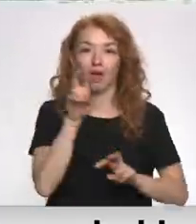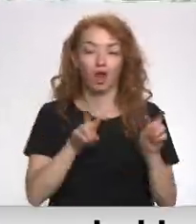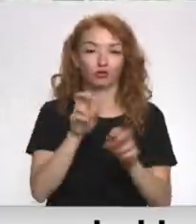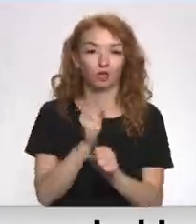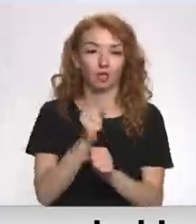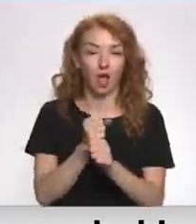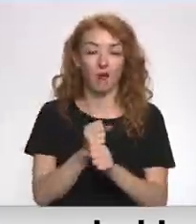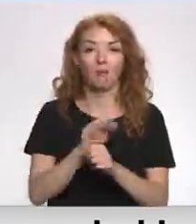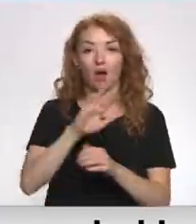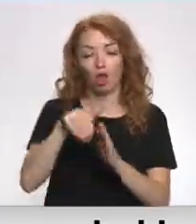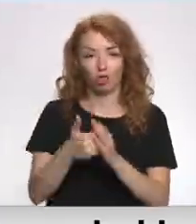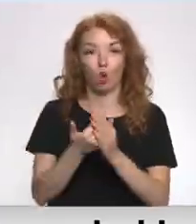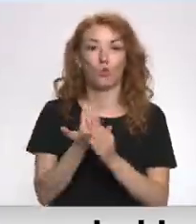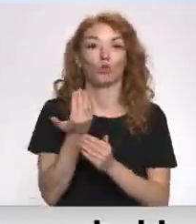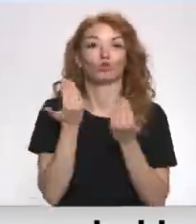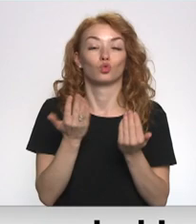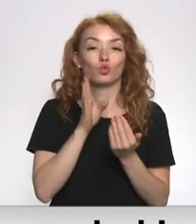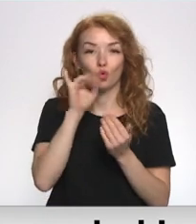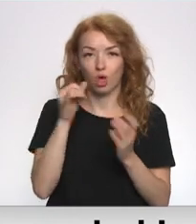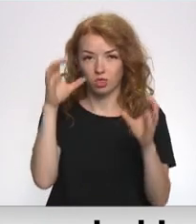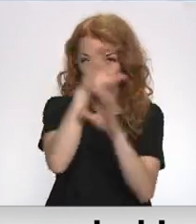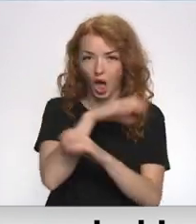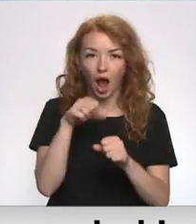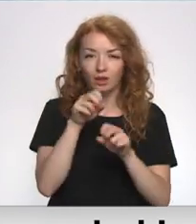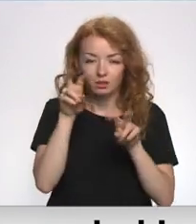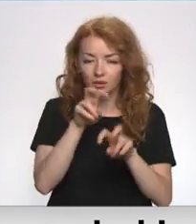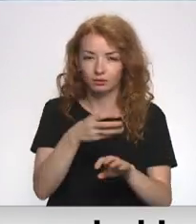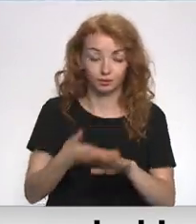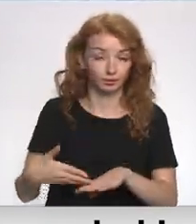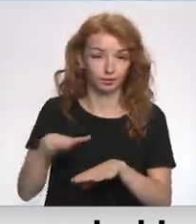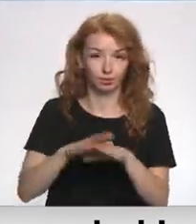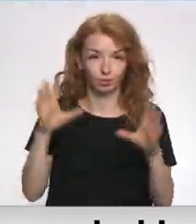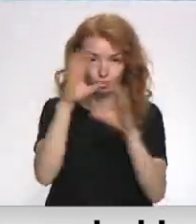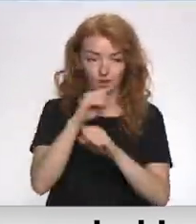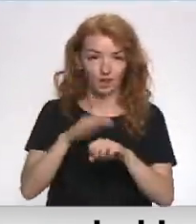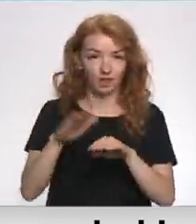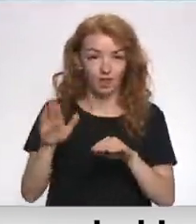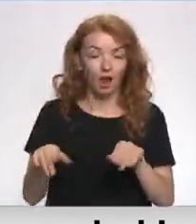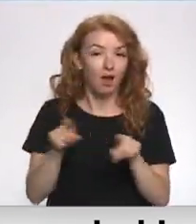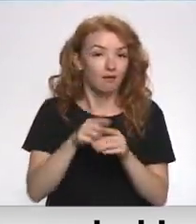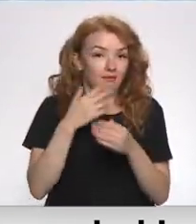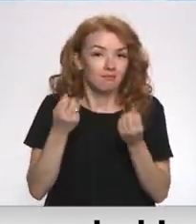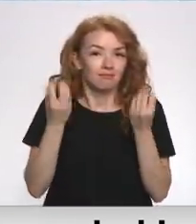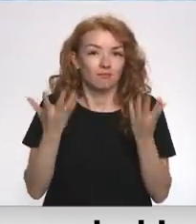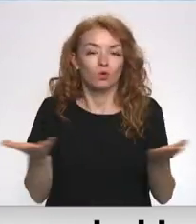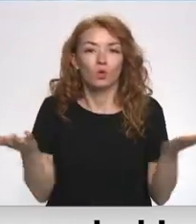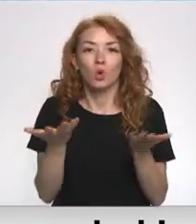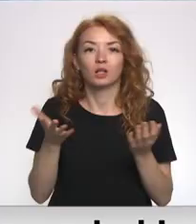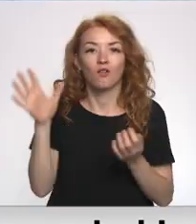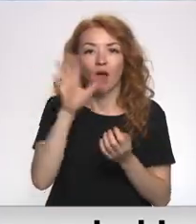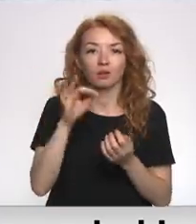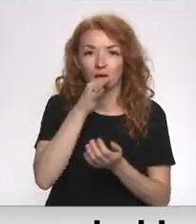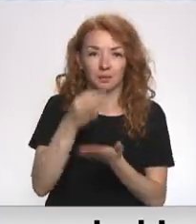darbi atsākās no rīta, jo nakts laikā tos veikt bija praktiski neiespējami tumsas dēļ. Vēl arī nav zināms, kuras valsts pārziņā